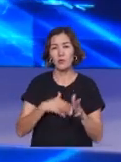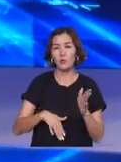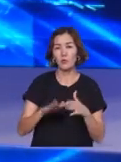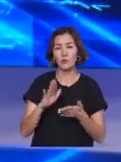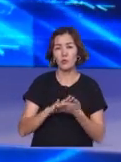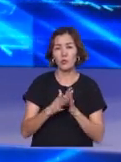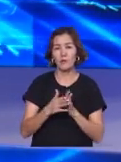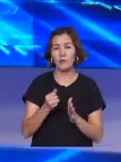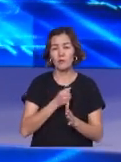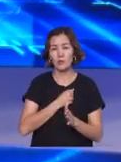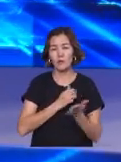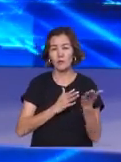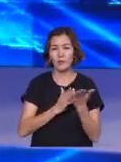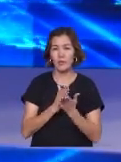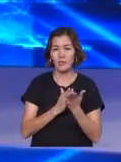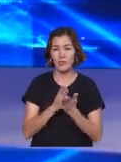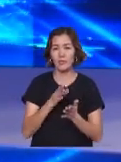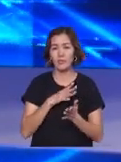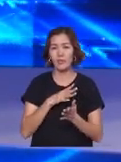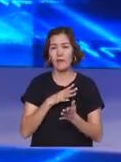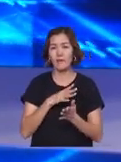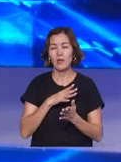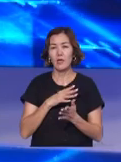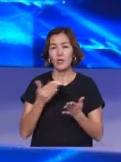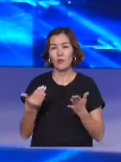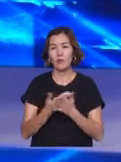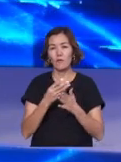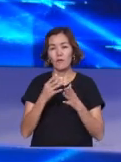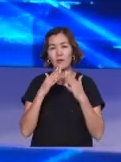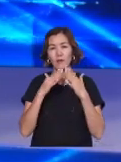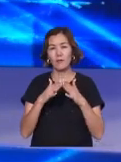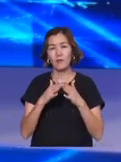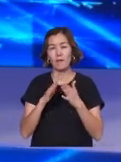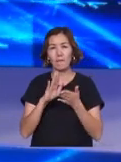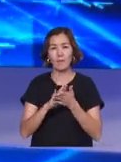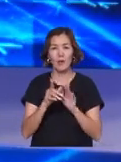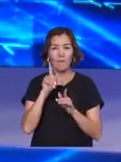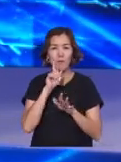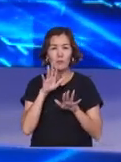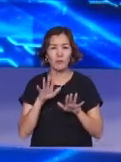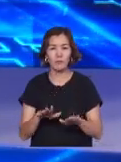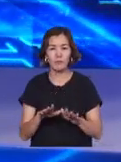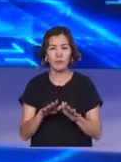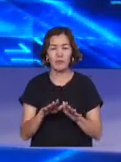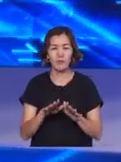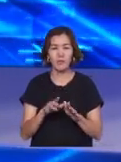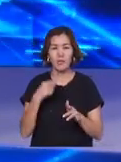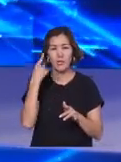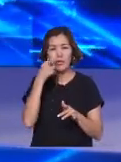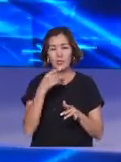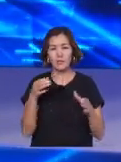значительно улучшить условия службы пограничников. В современной казарме обеспечены комфортные места для длительного размещения личного